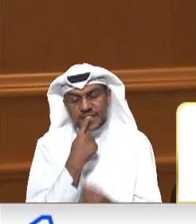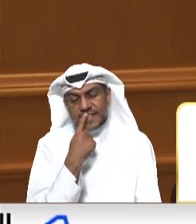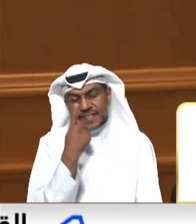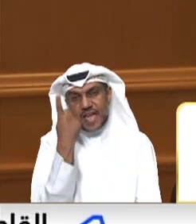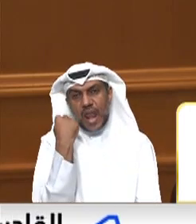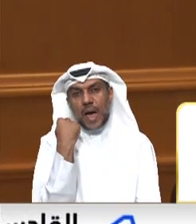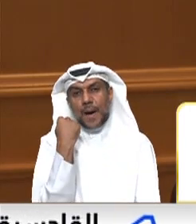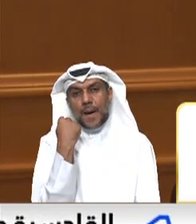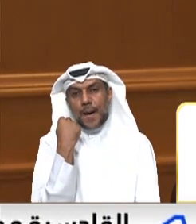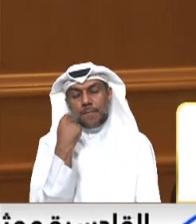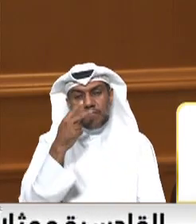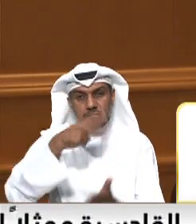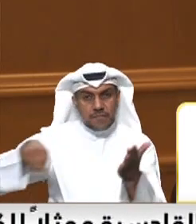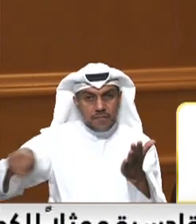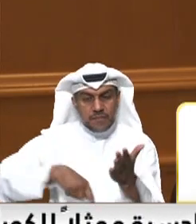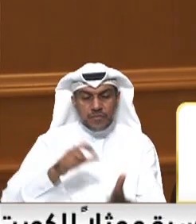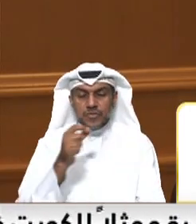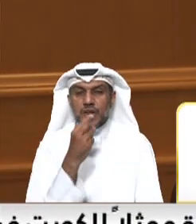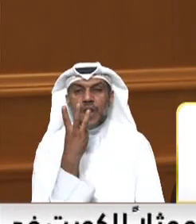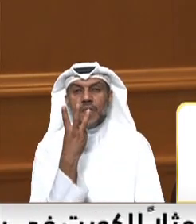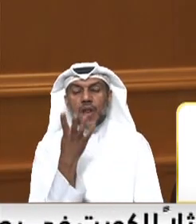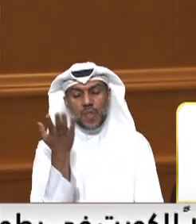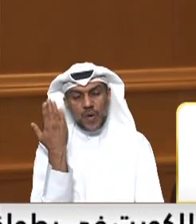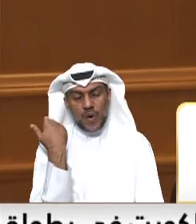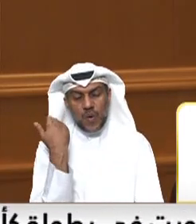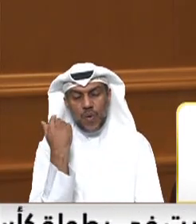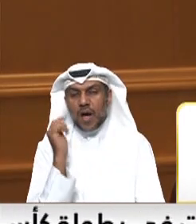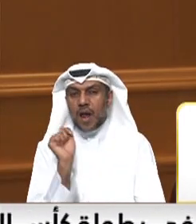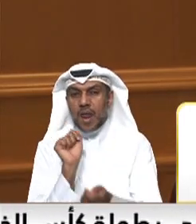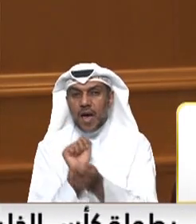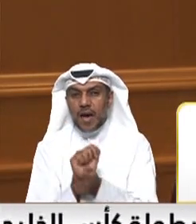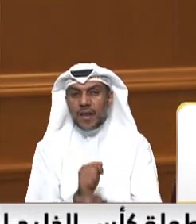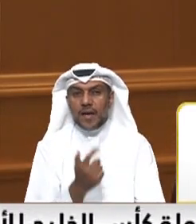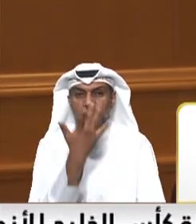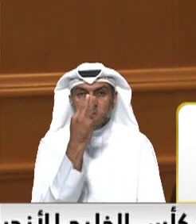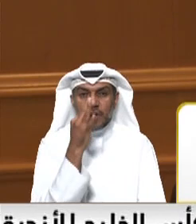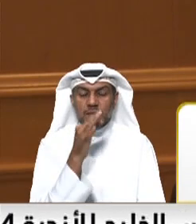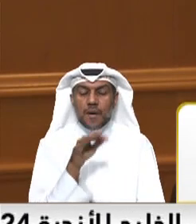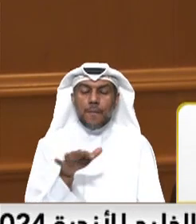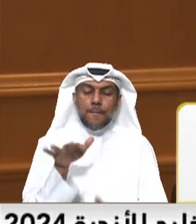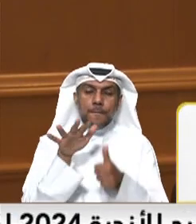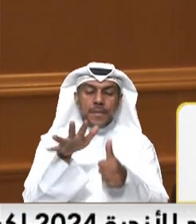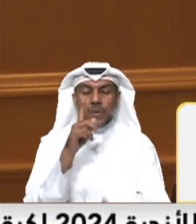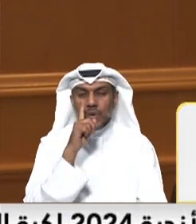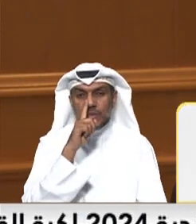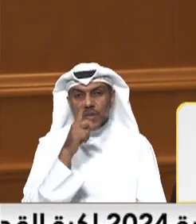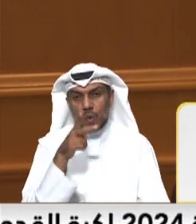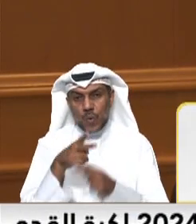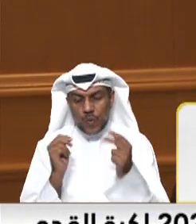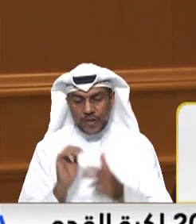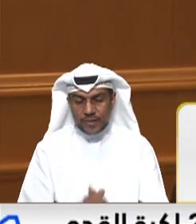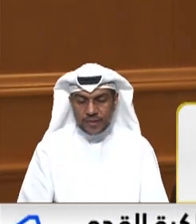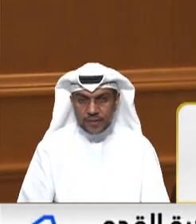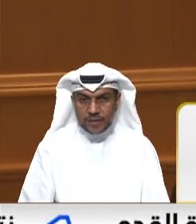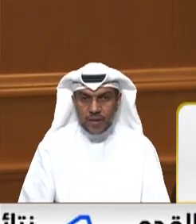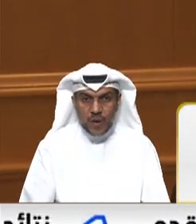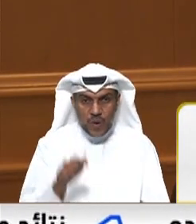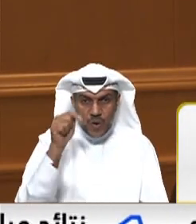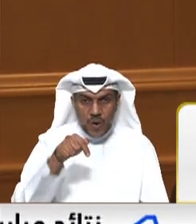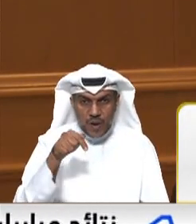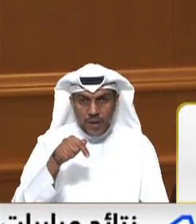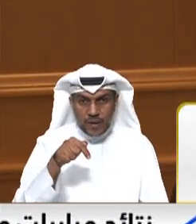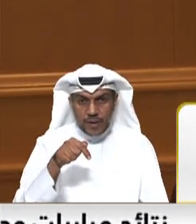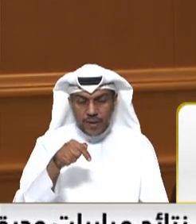في مارس، قدمنا قرض قيمته 35 مليون دينار كويتي، واليوم احنا